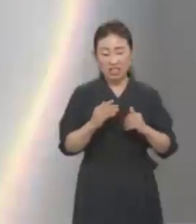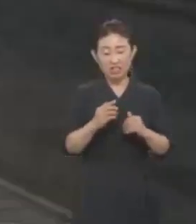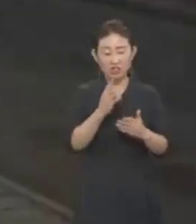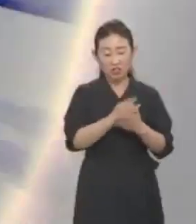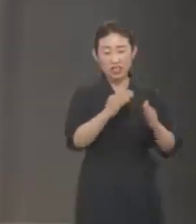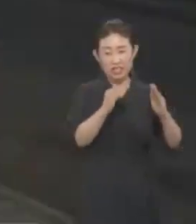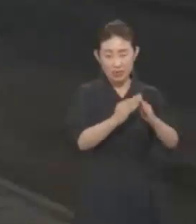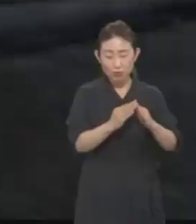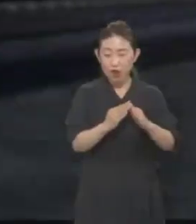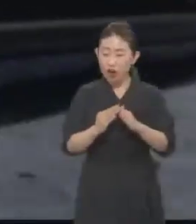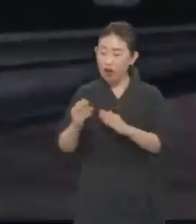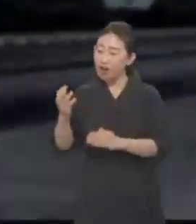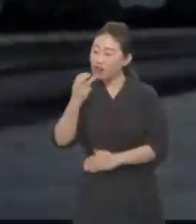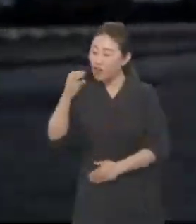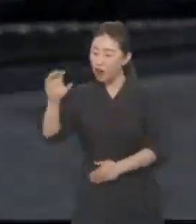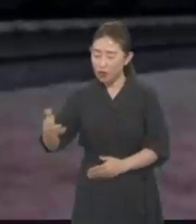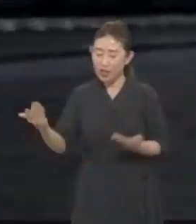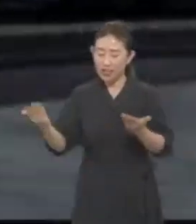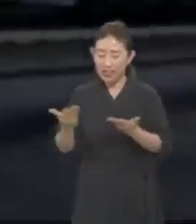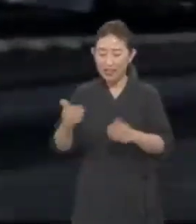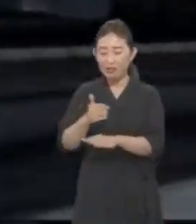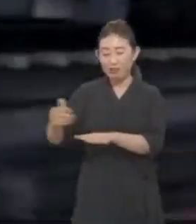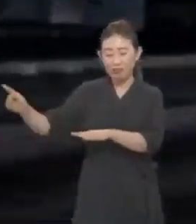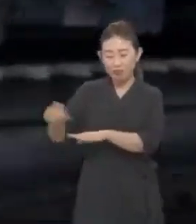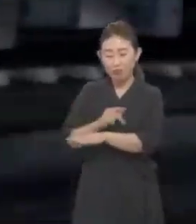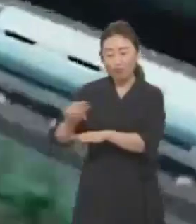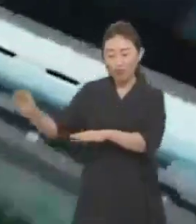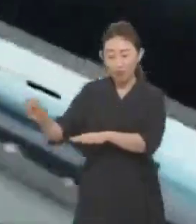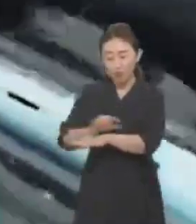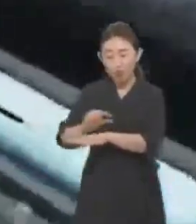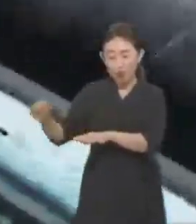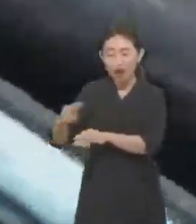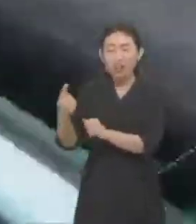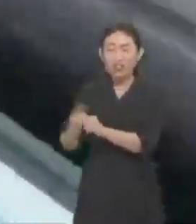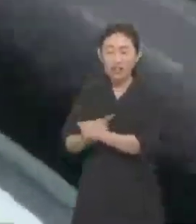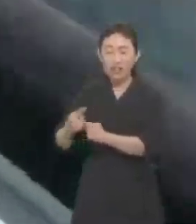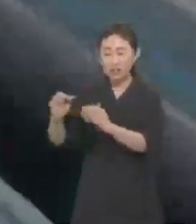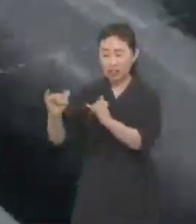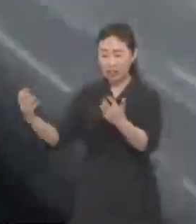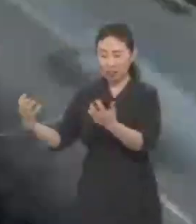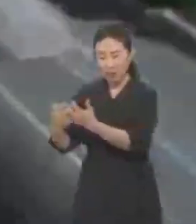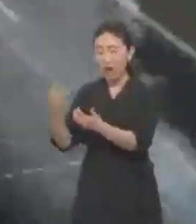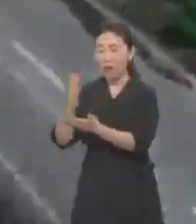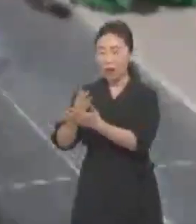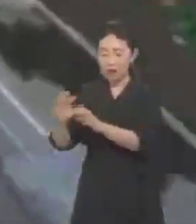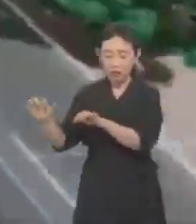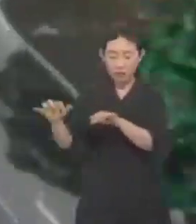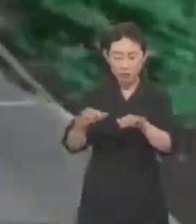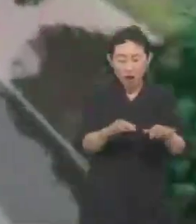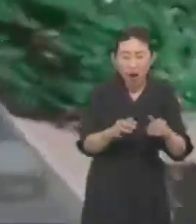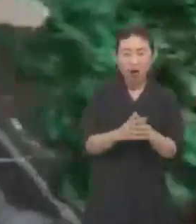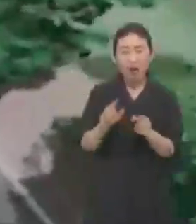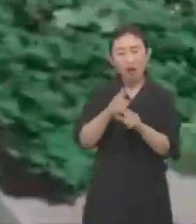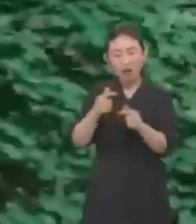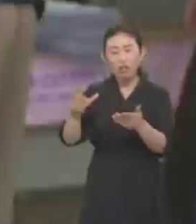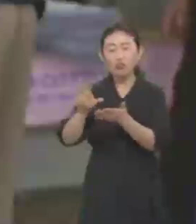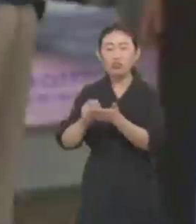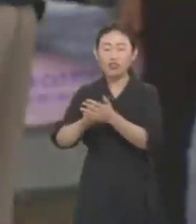마련하고 수도권으로 출퇴근을 유도하면 수도권 과밀 해소와 주거 안정이라는 두 마리 토끼를 잡을 수 있다고 강조합니다.